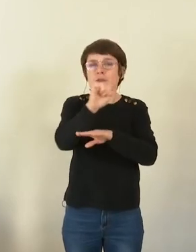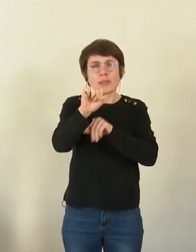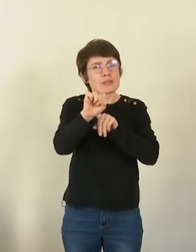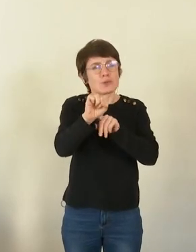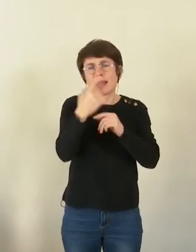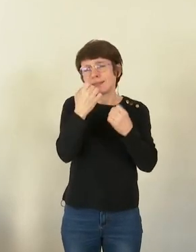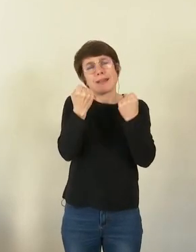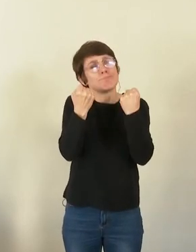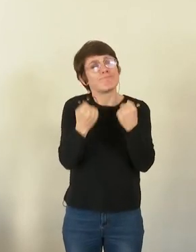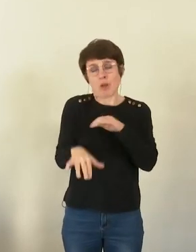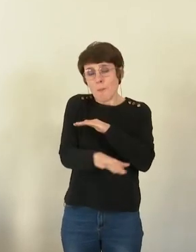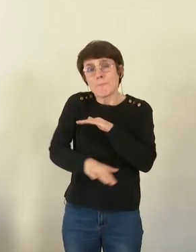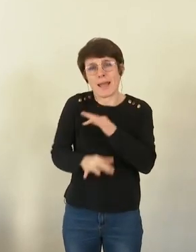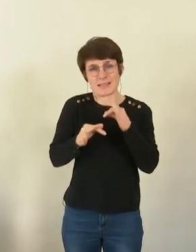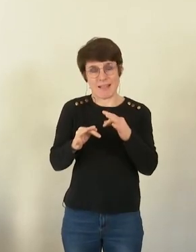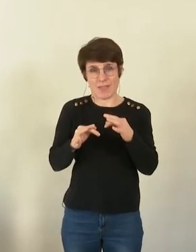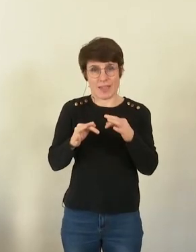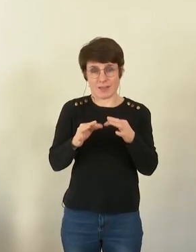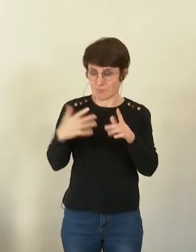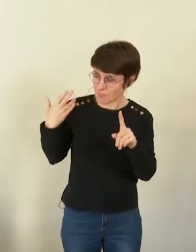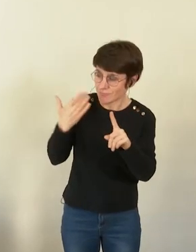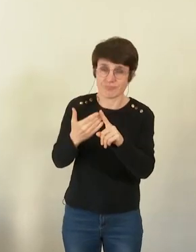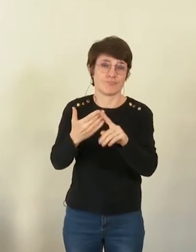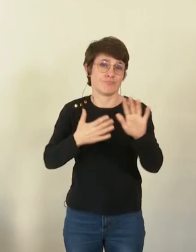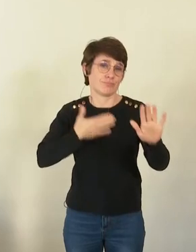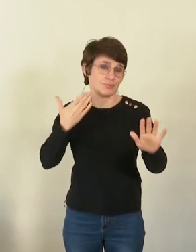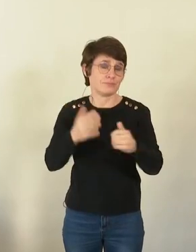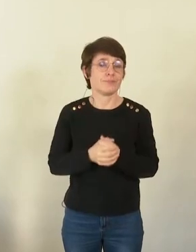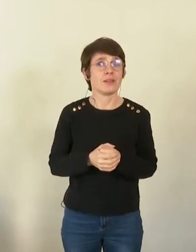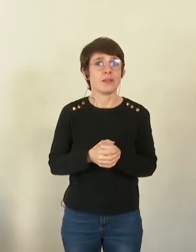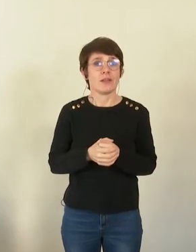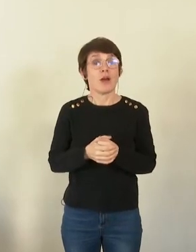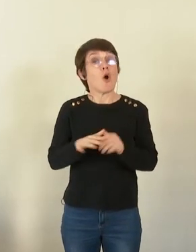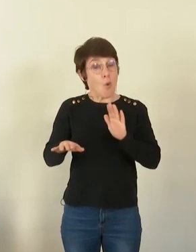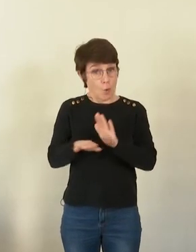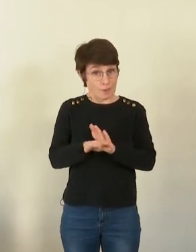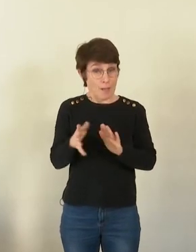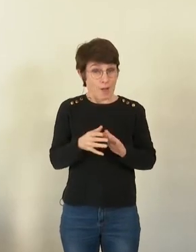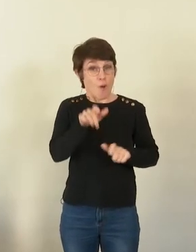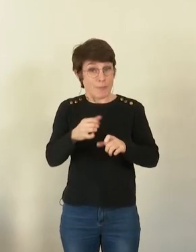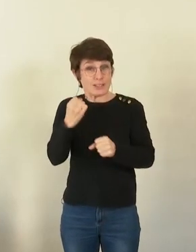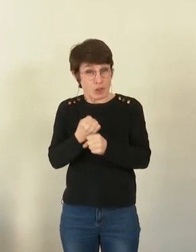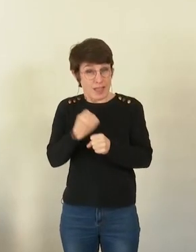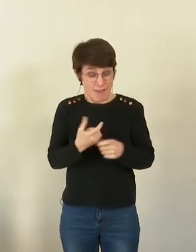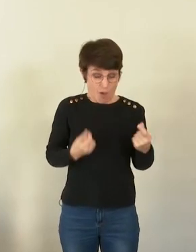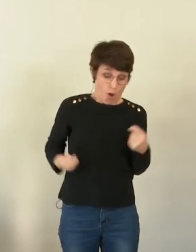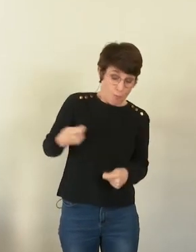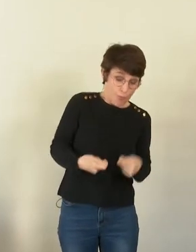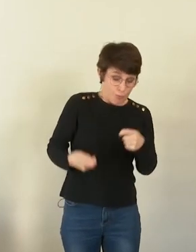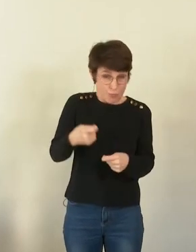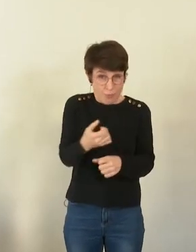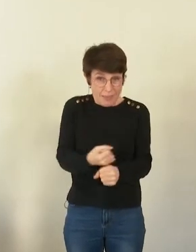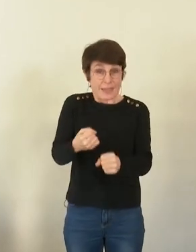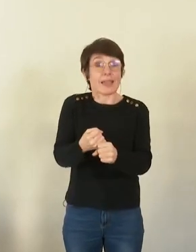de notre histoire commune d'abord partie des caisses constituées au sein des entreprises par les travailleurs elle a été soutenue par le Conseil National de la